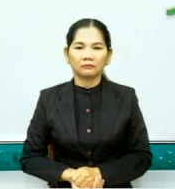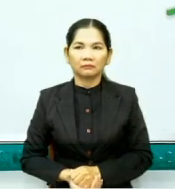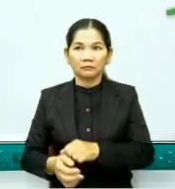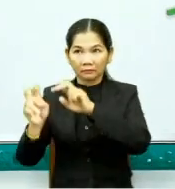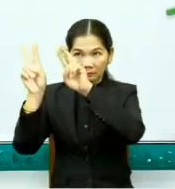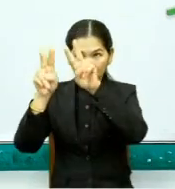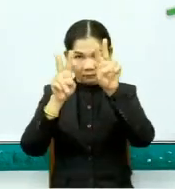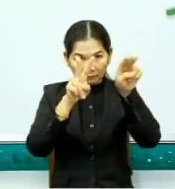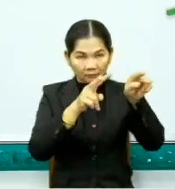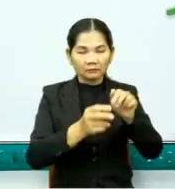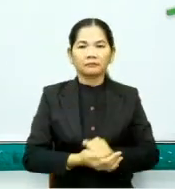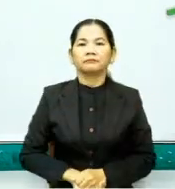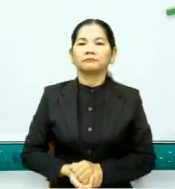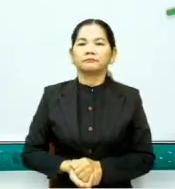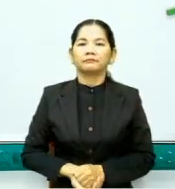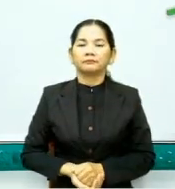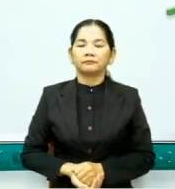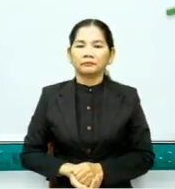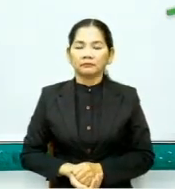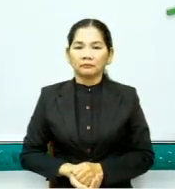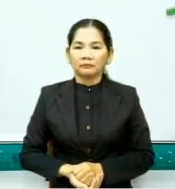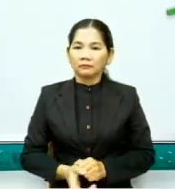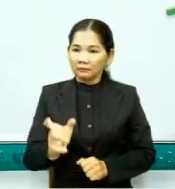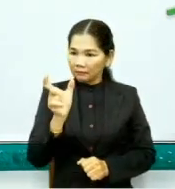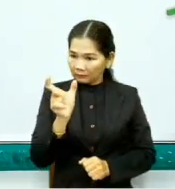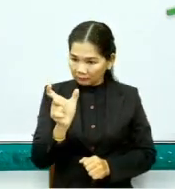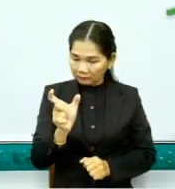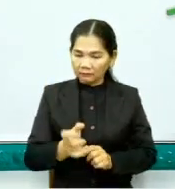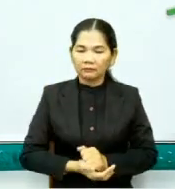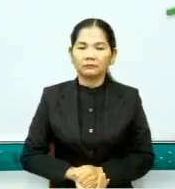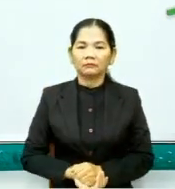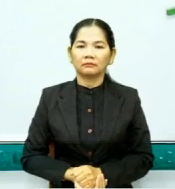test cho chà con đọc clear